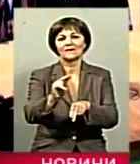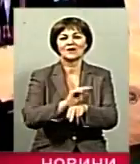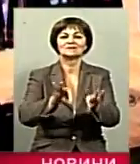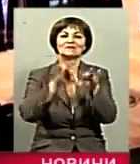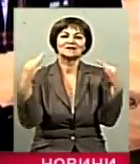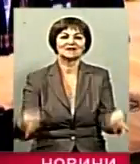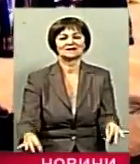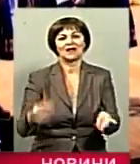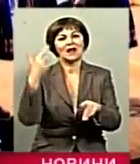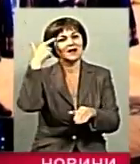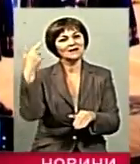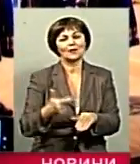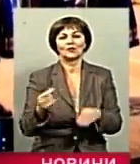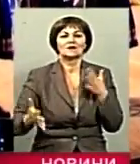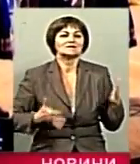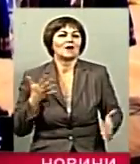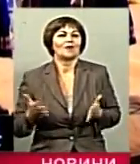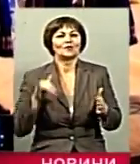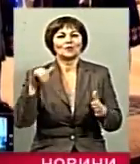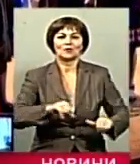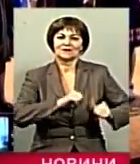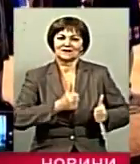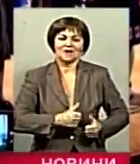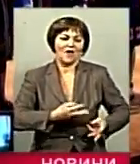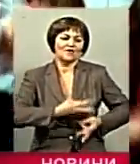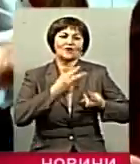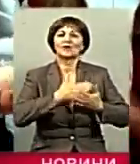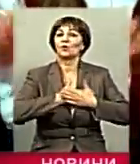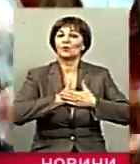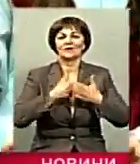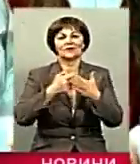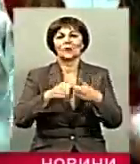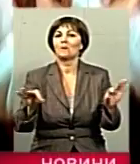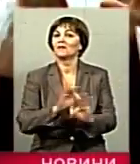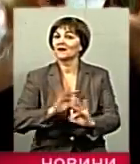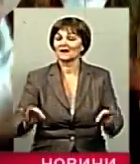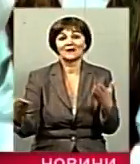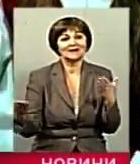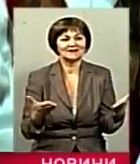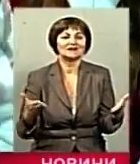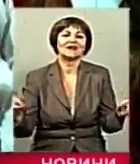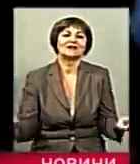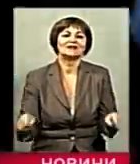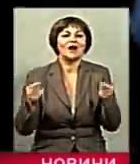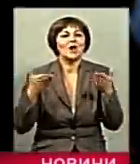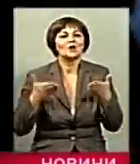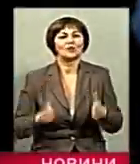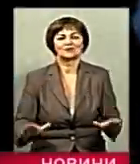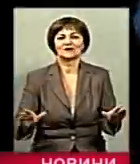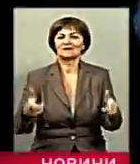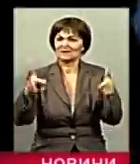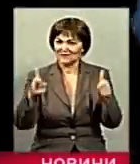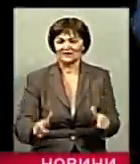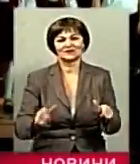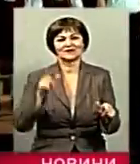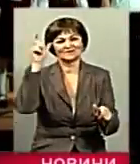музичній грамоті, але й запалюють у маленьких серцях вогник любові до прекрасного, який і народжує справжніх зірочок. Таміла